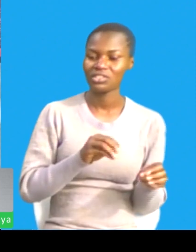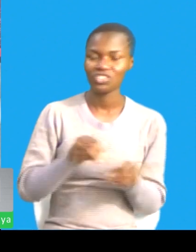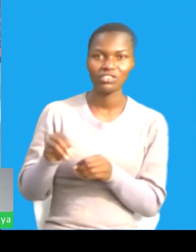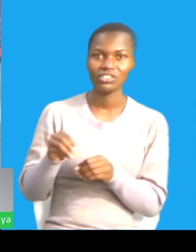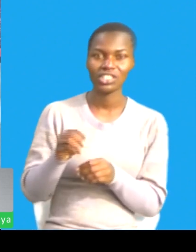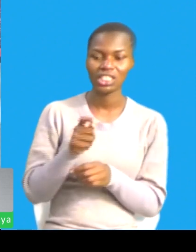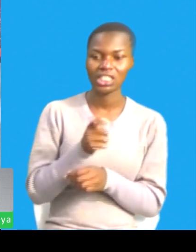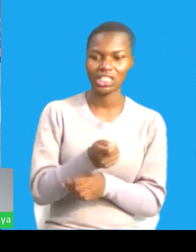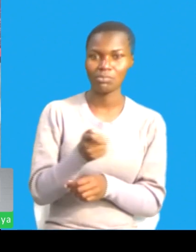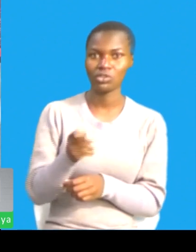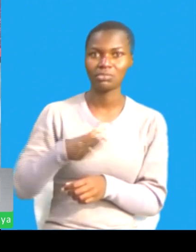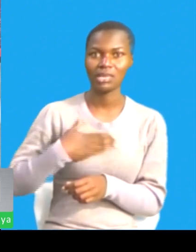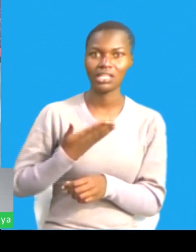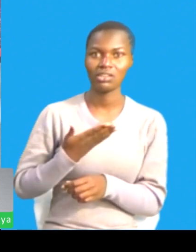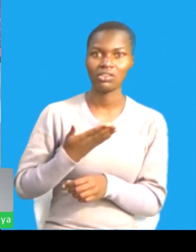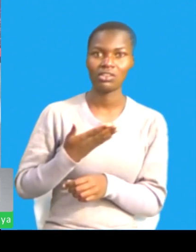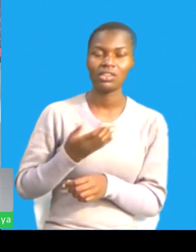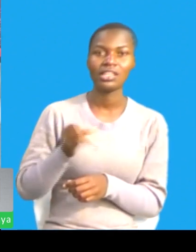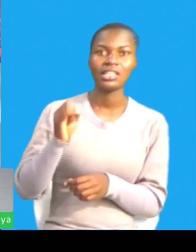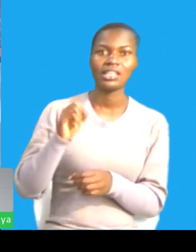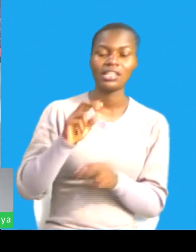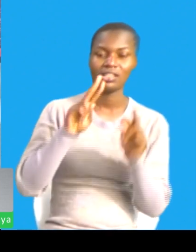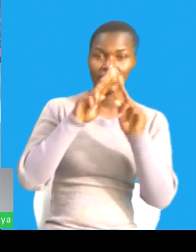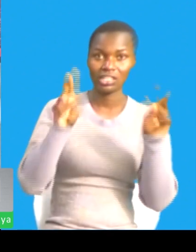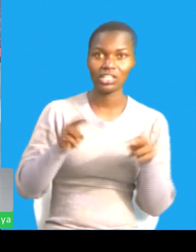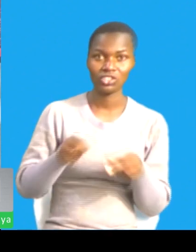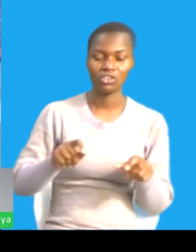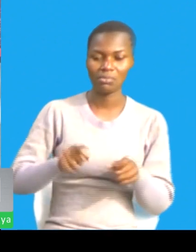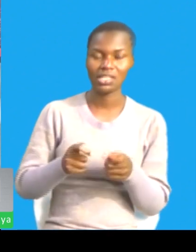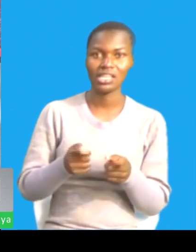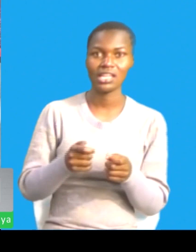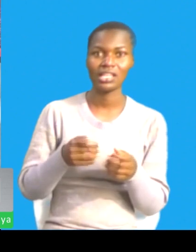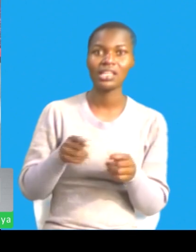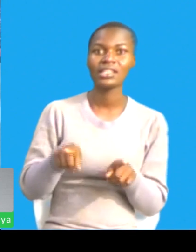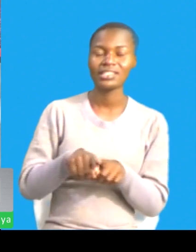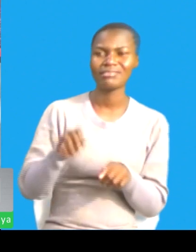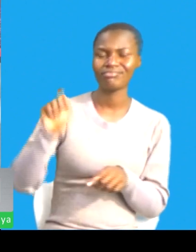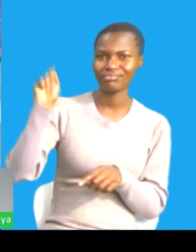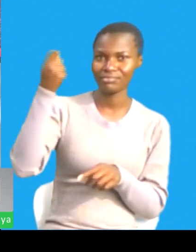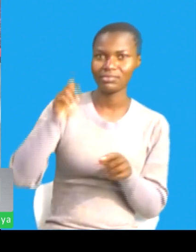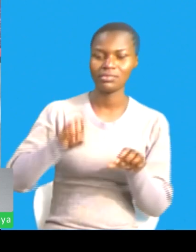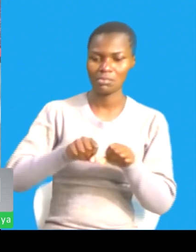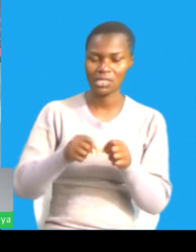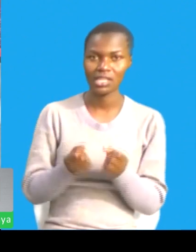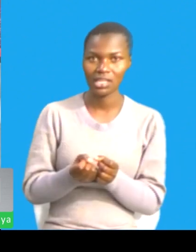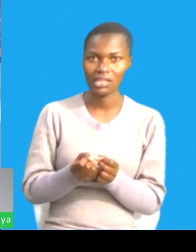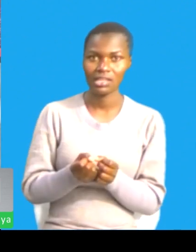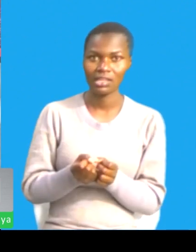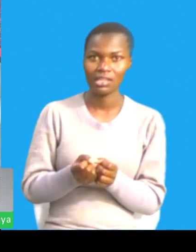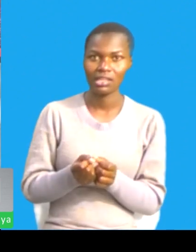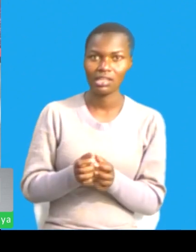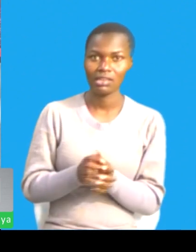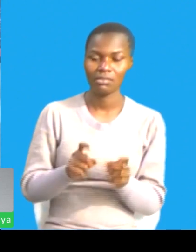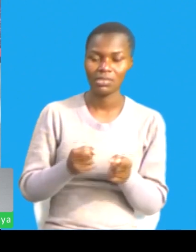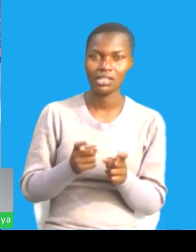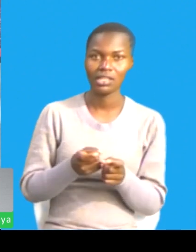on international media and Kenyan media. And I noticed as if Kenya was shown more